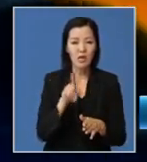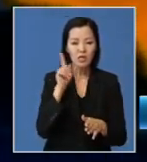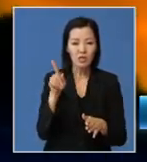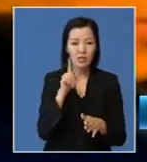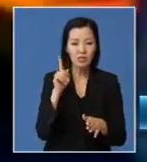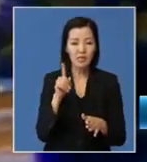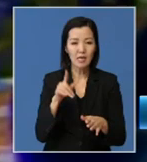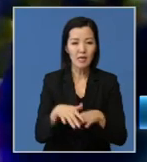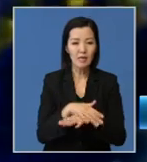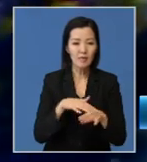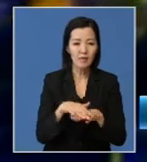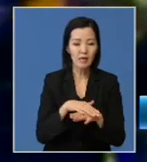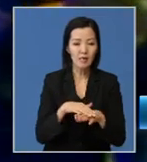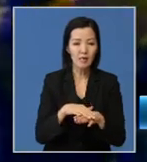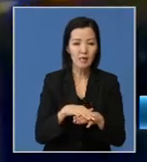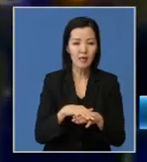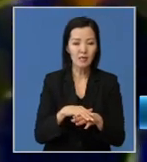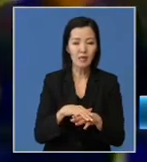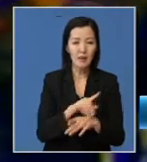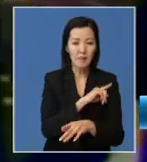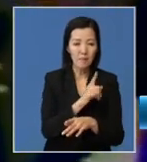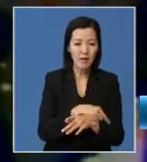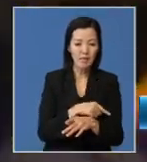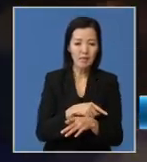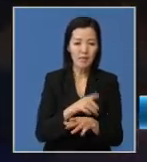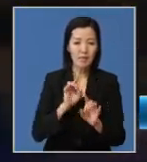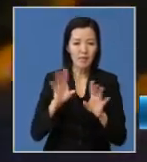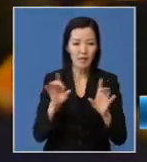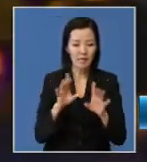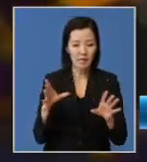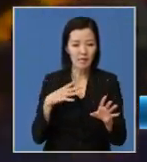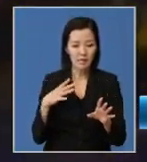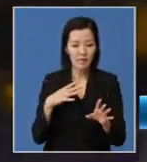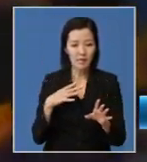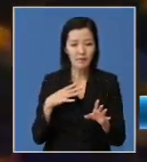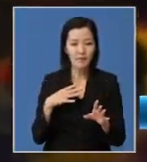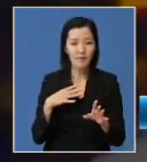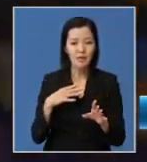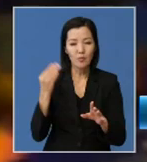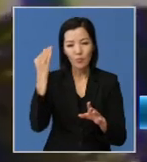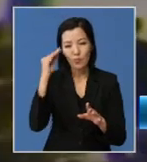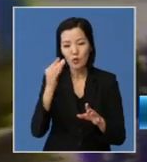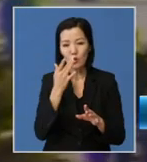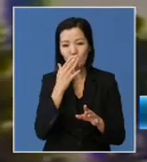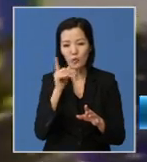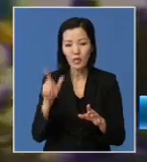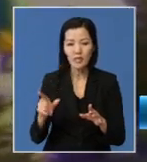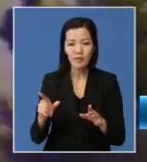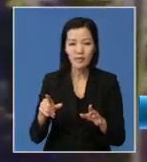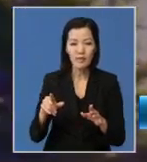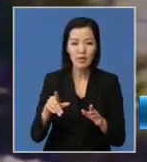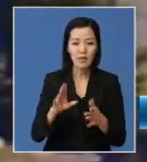бийликке осылай батыл үн катты. Каңгып келген сүрөгөй көлгө пана болмайтын мисал айтты. Сырттан келген саясатчы да элге пана